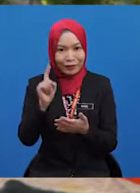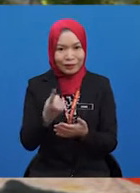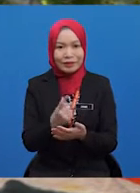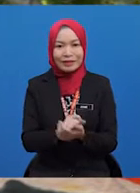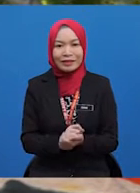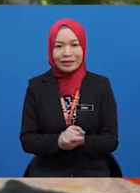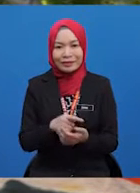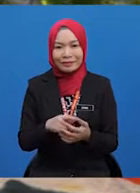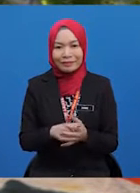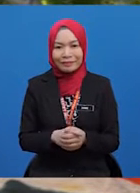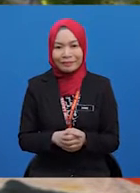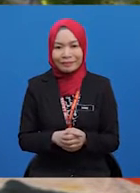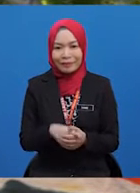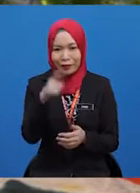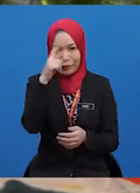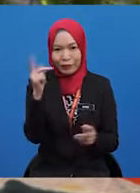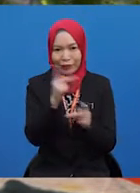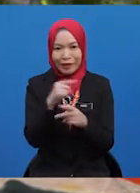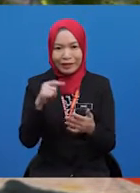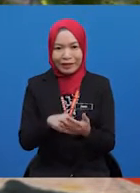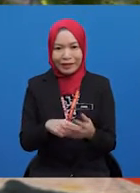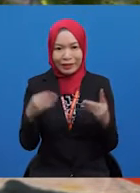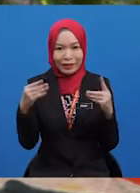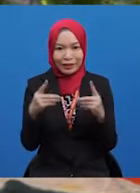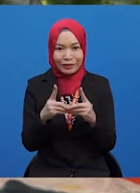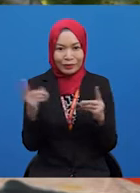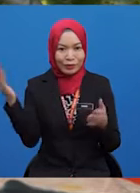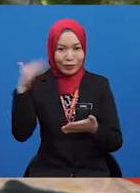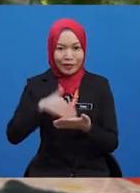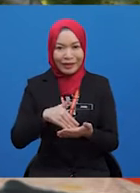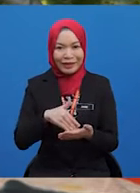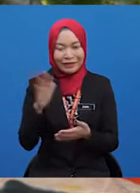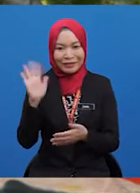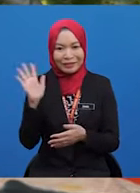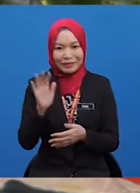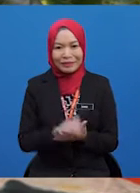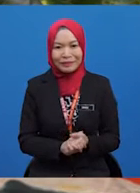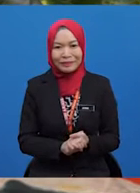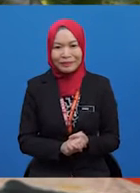pada kali ini. Sehingga kita berjumpa lagi, selamat maju jaya!